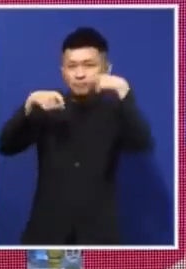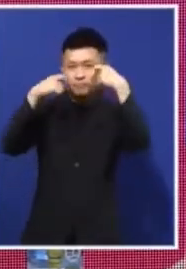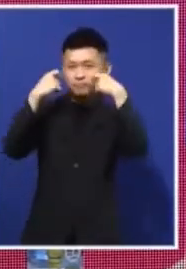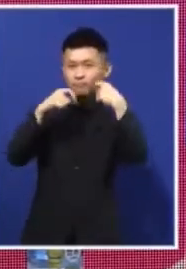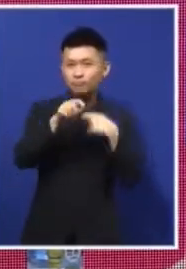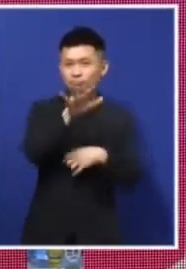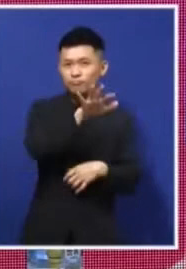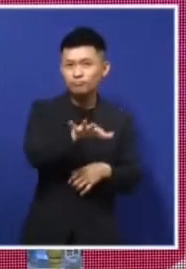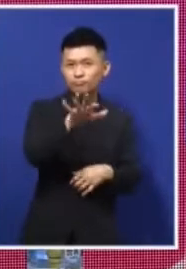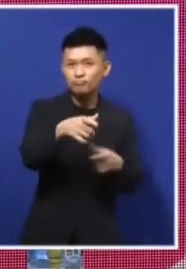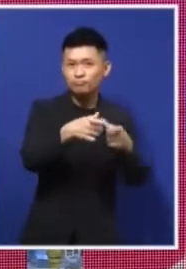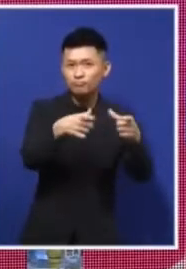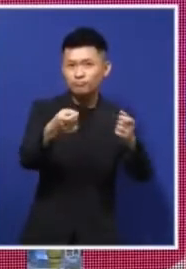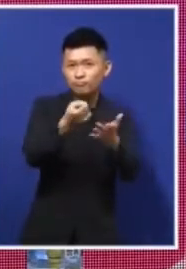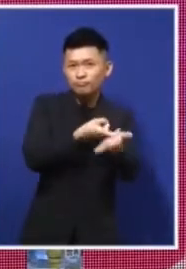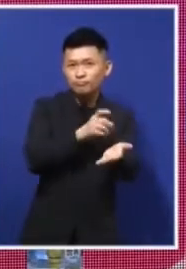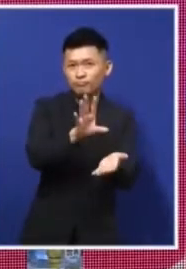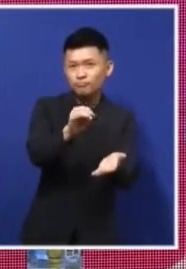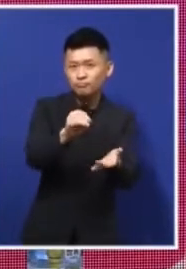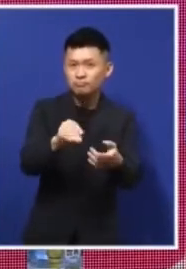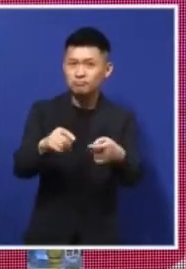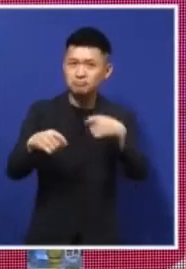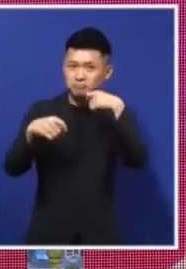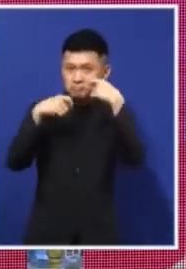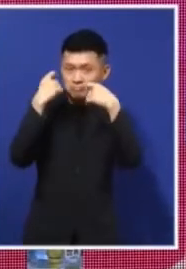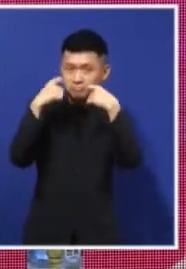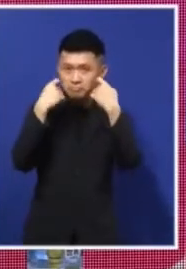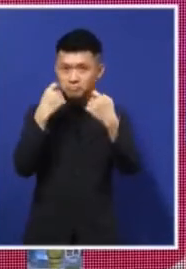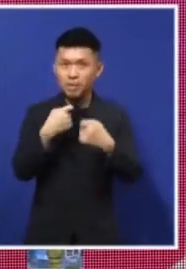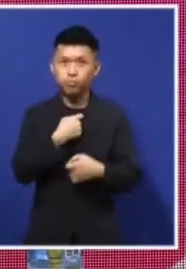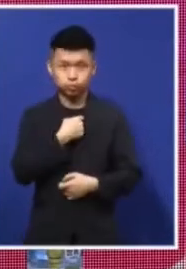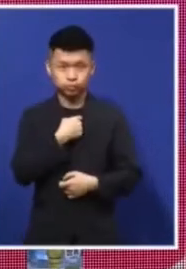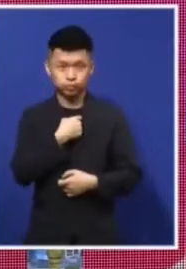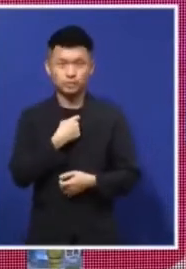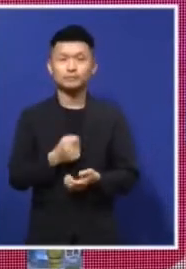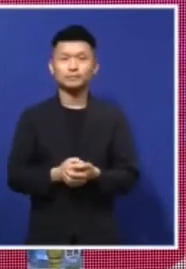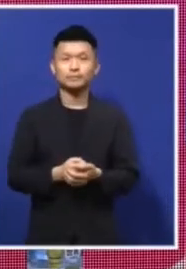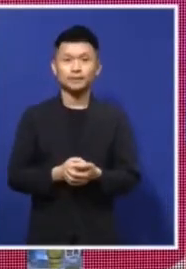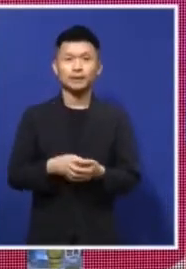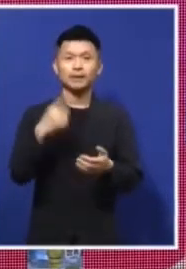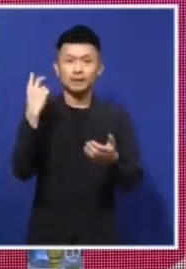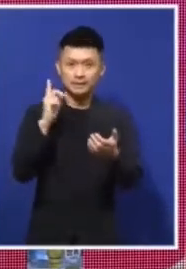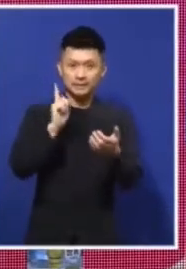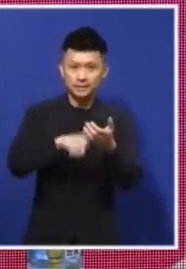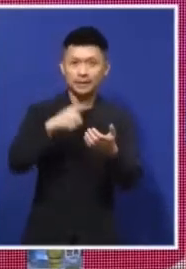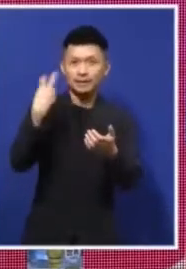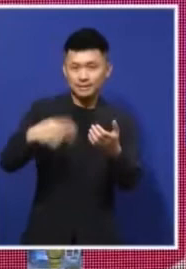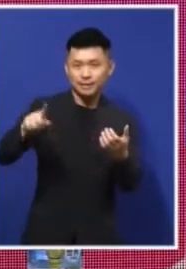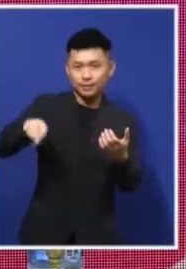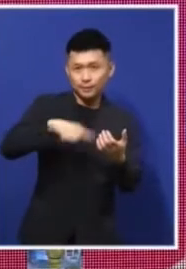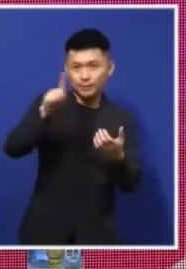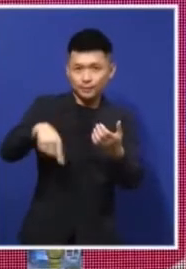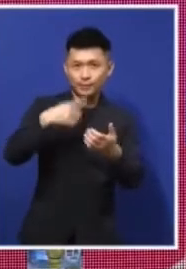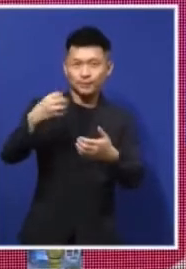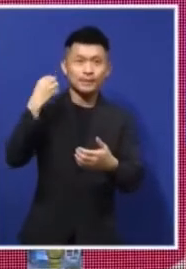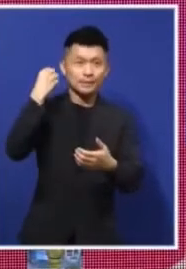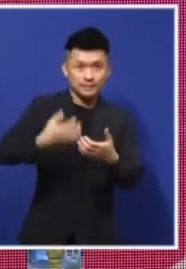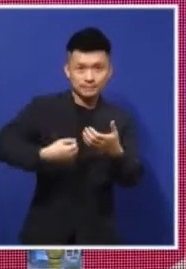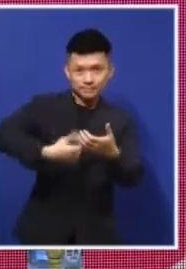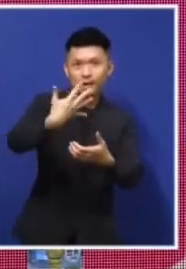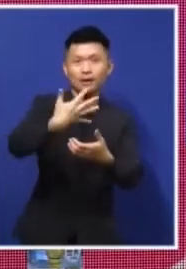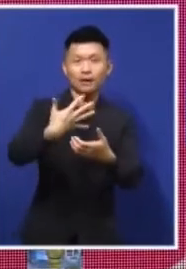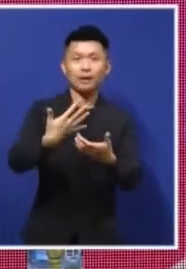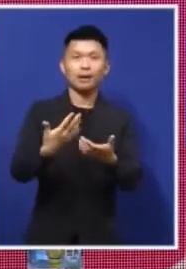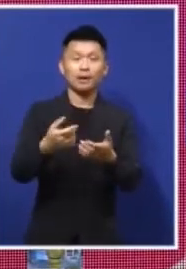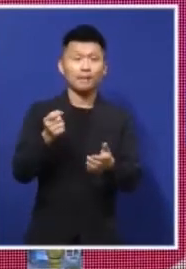5000块是不是有消费完等等的这种动态的资讯的话，他可能就会反扫。那如果反扫的话，那你可能就需要在消费